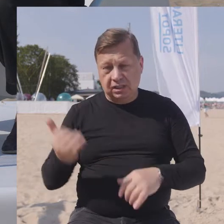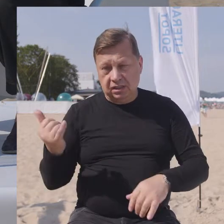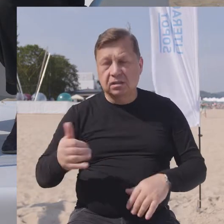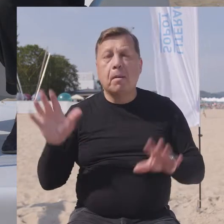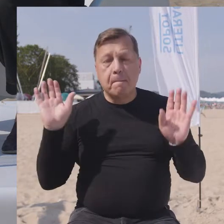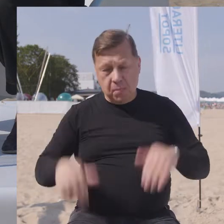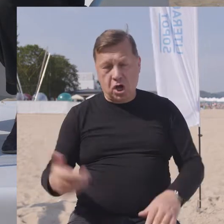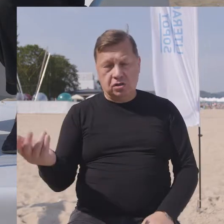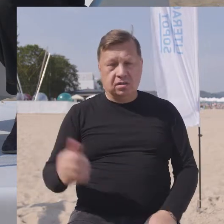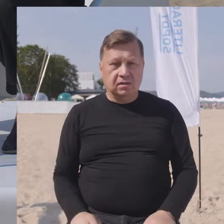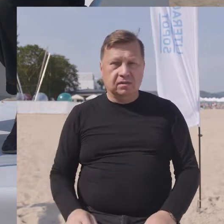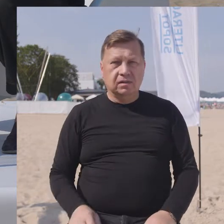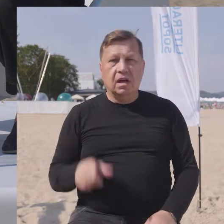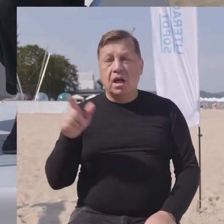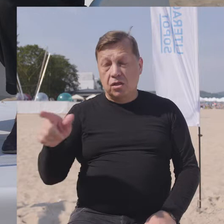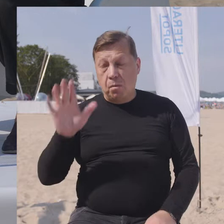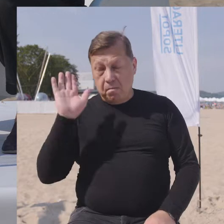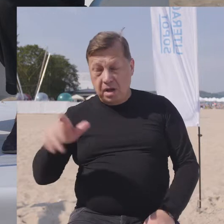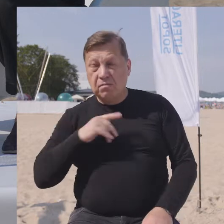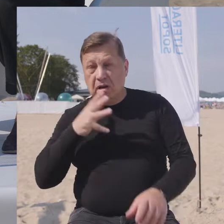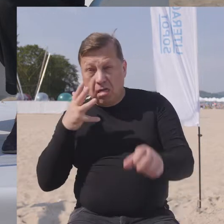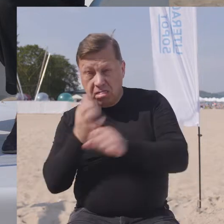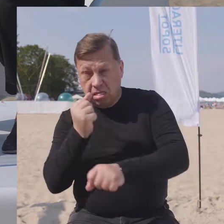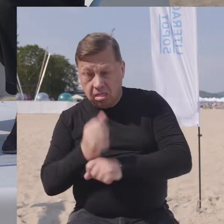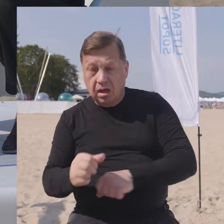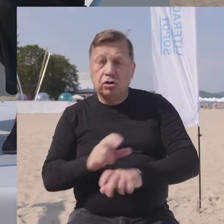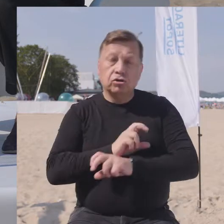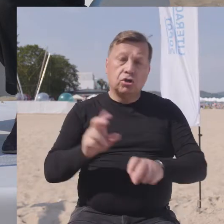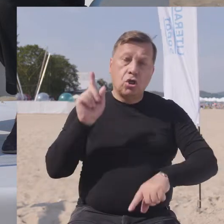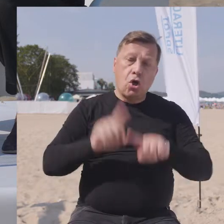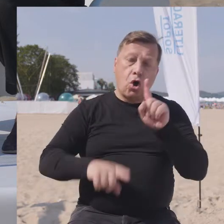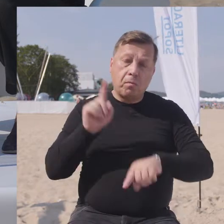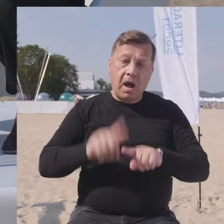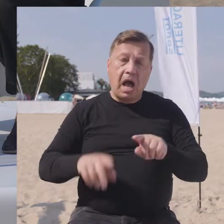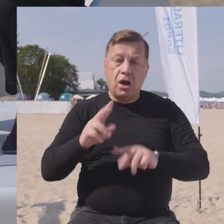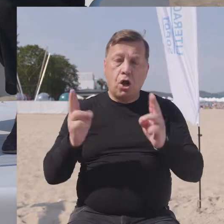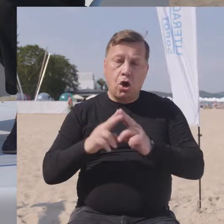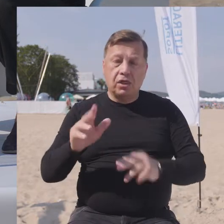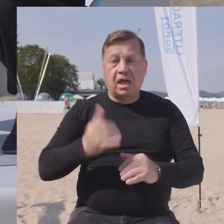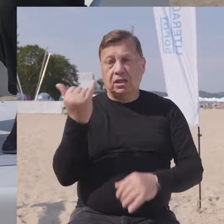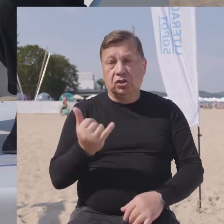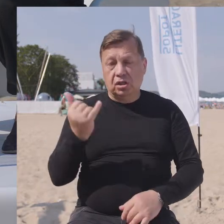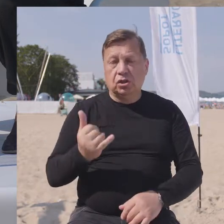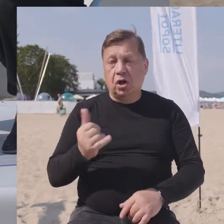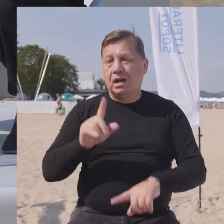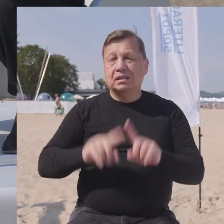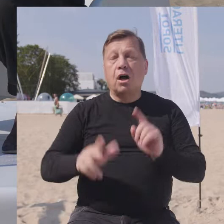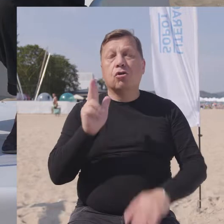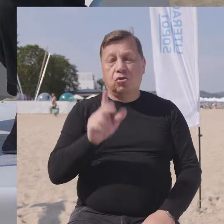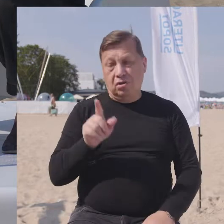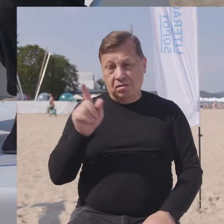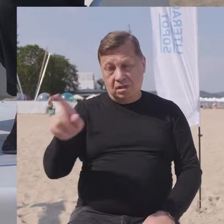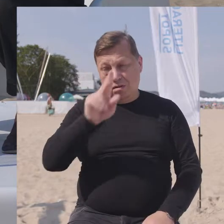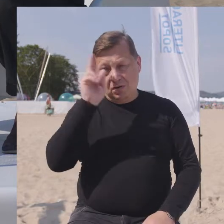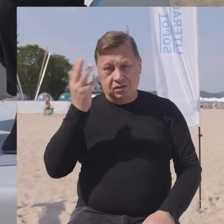ciebie zależy, czy będziesz homofobem, czy będziesz miał normalne relacje z dzieckiem. To jeszcze kończąc już ten